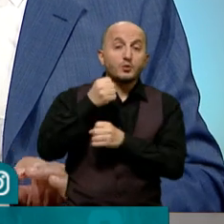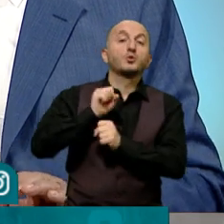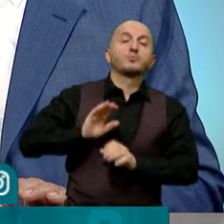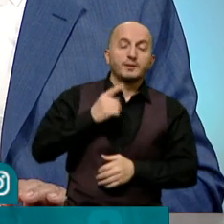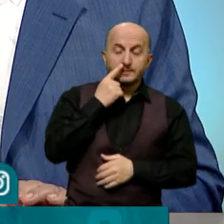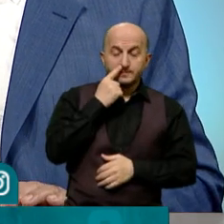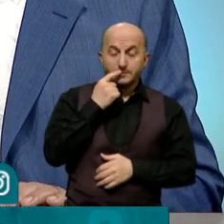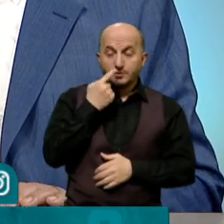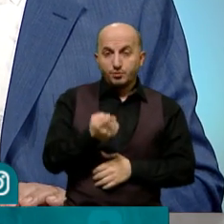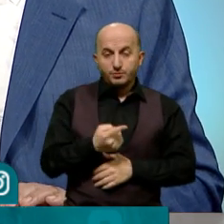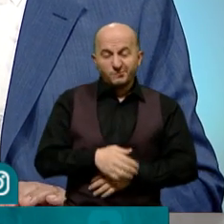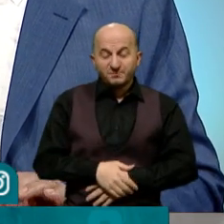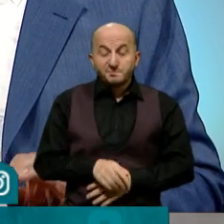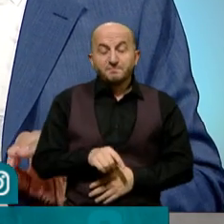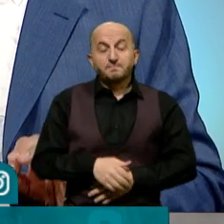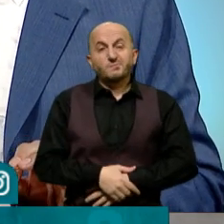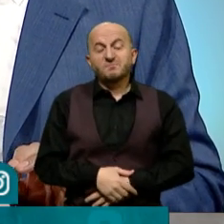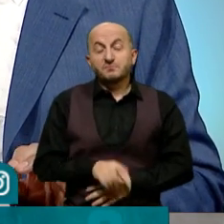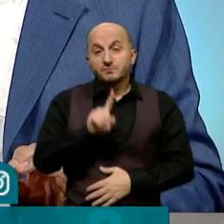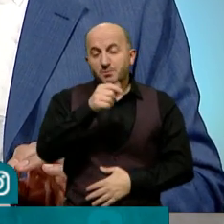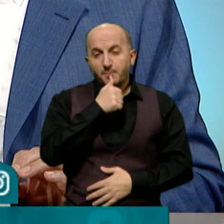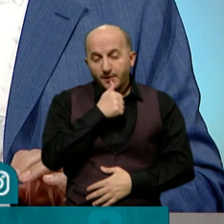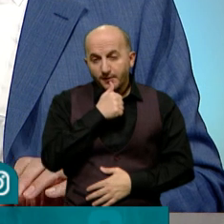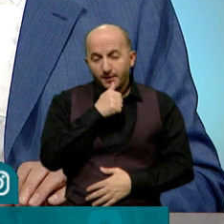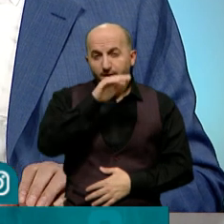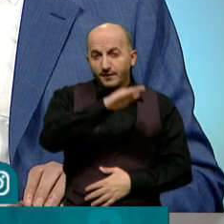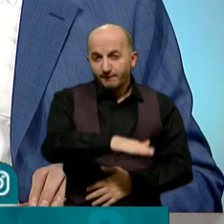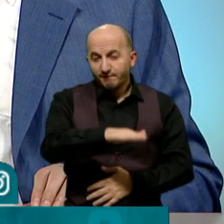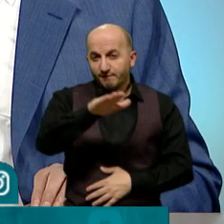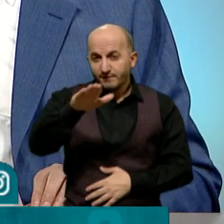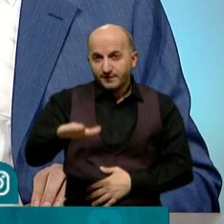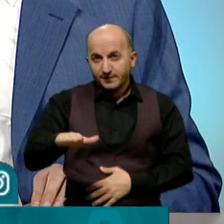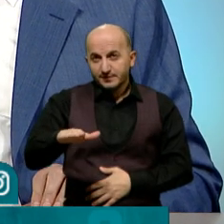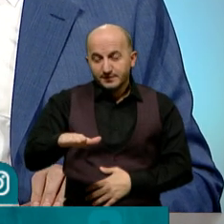diyor. Şimdi bu bakımdan bir baba evlatları